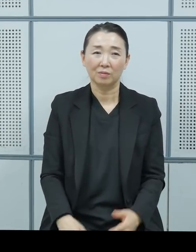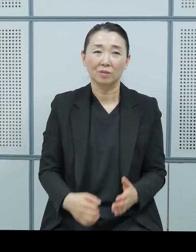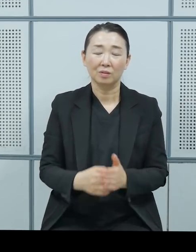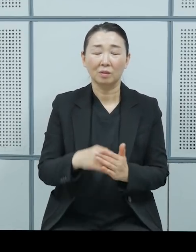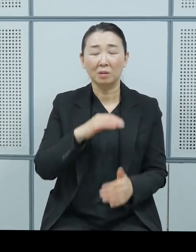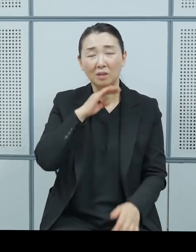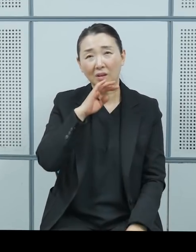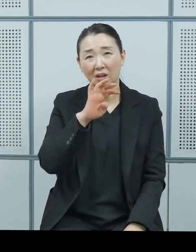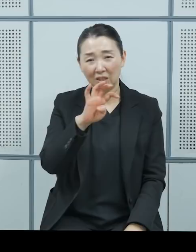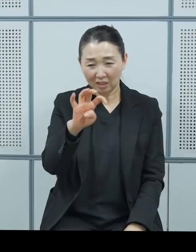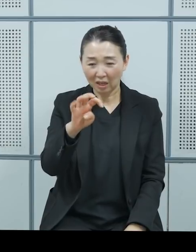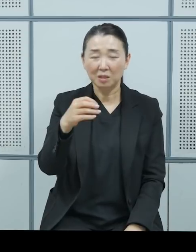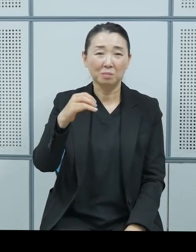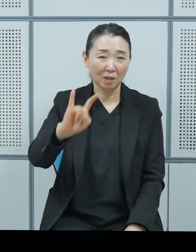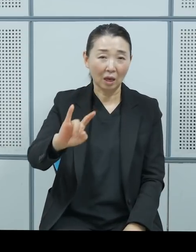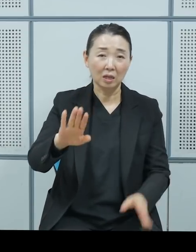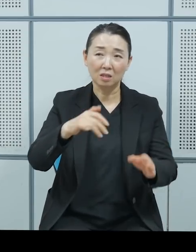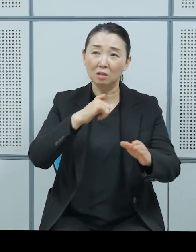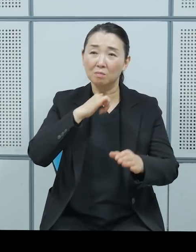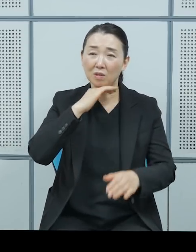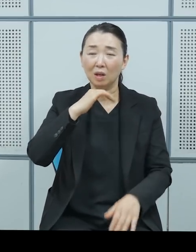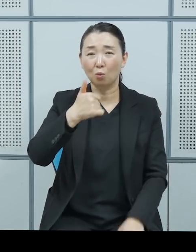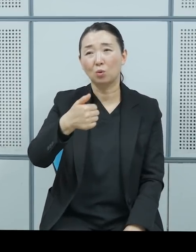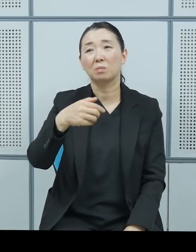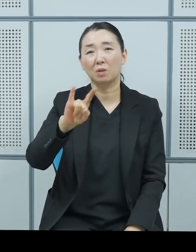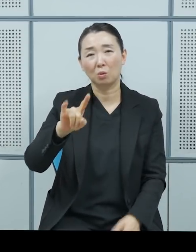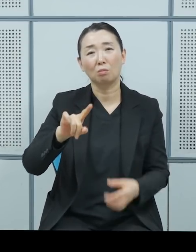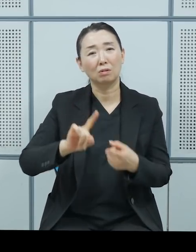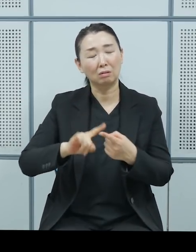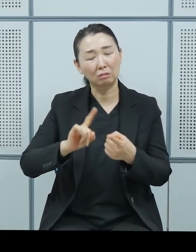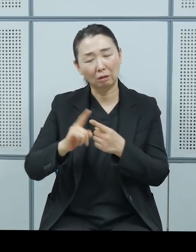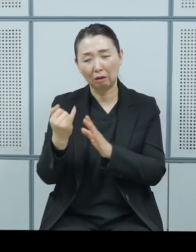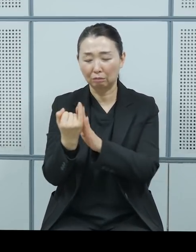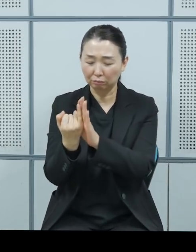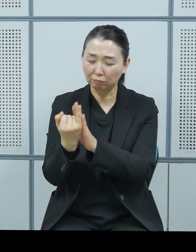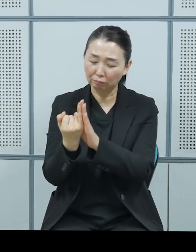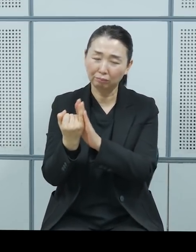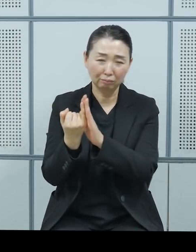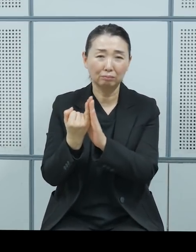40대가 다, 뭐 50대도 지금 다 그렇게 돌아가는 거잖아요. 네네.